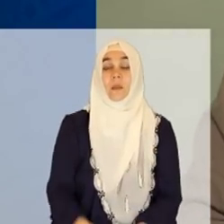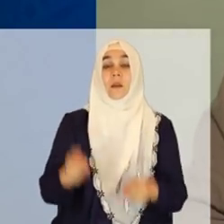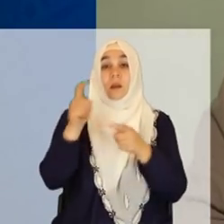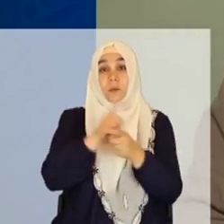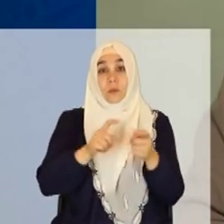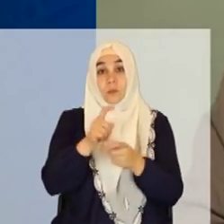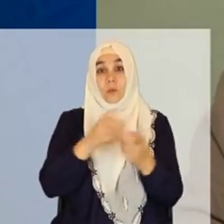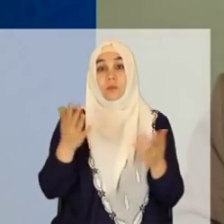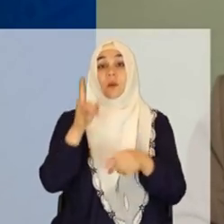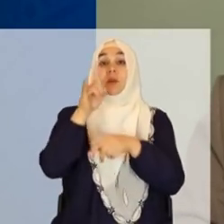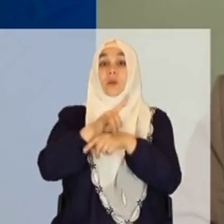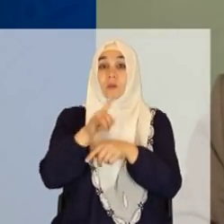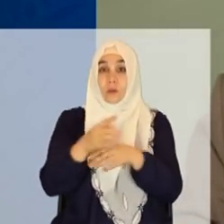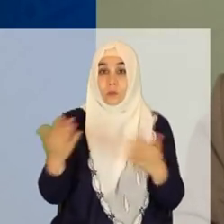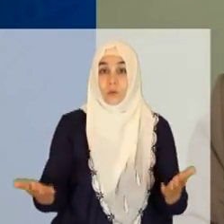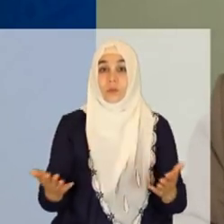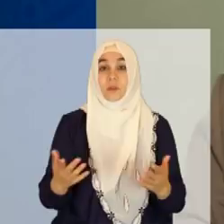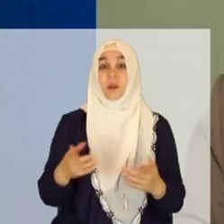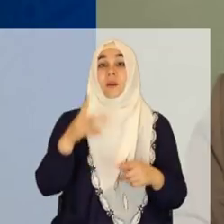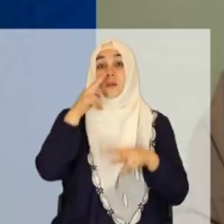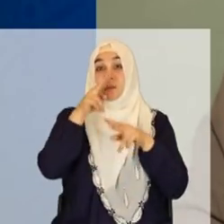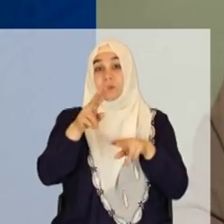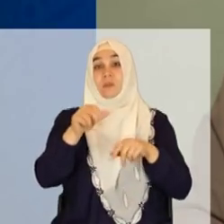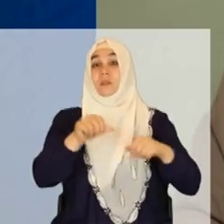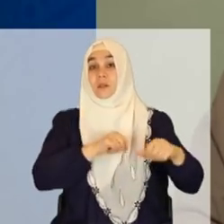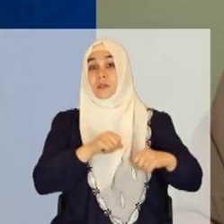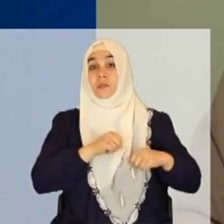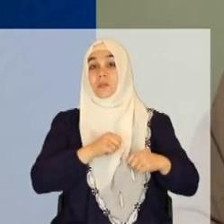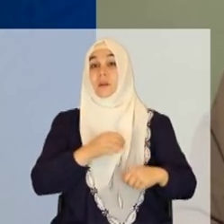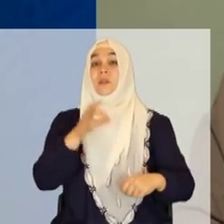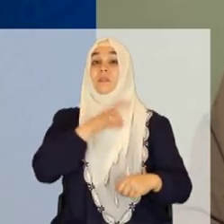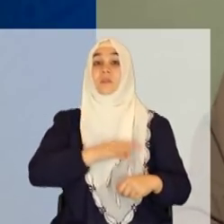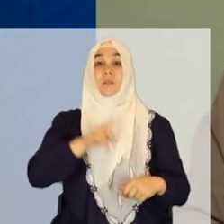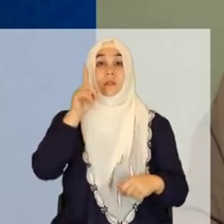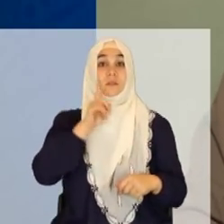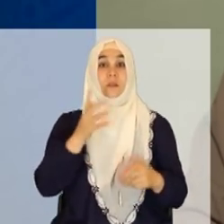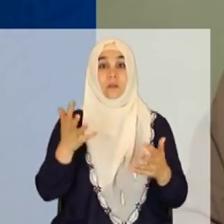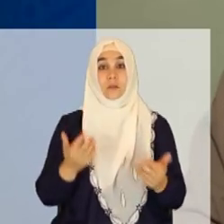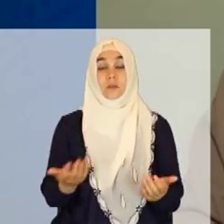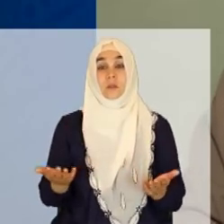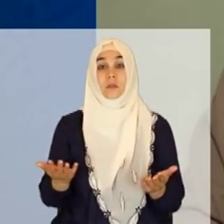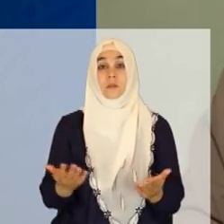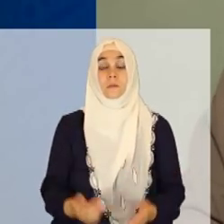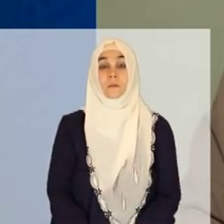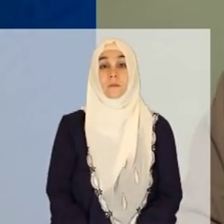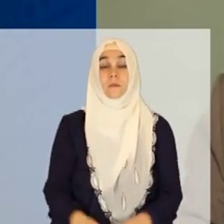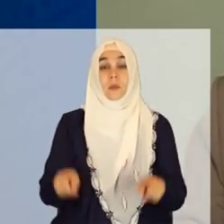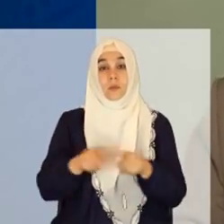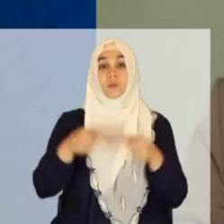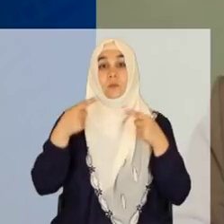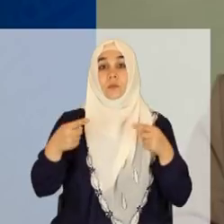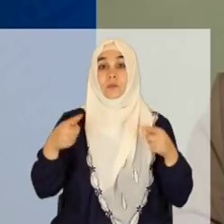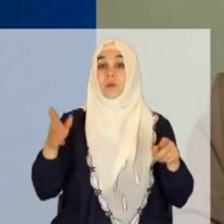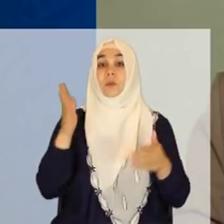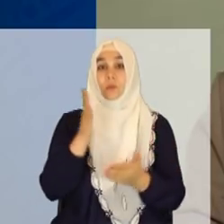G'iybat qilib qo'ysa, yolg'on gapirsa, haromga ko'z tikib, undan bir nima talazzuz lazzatlansa yoki boshqalar